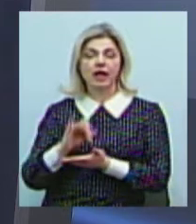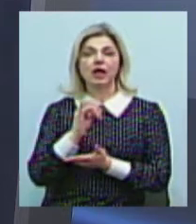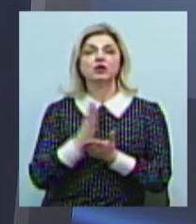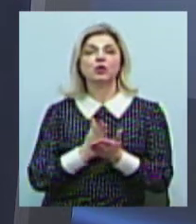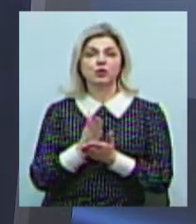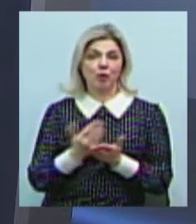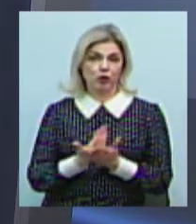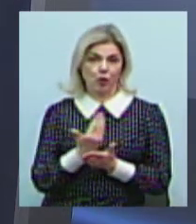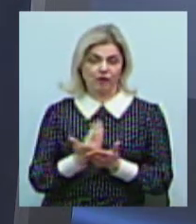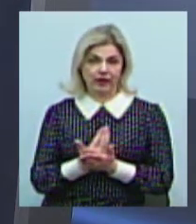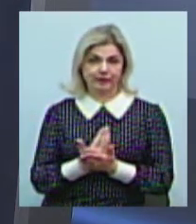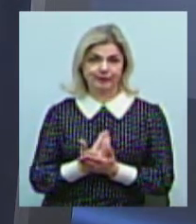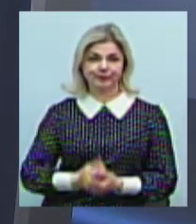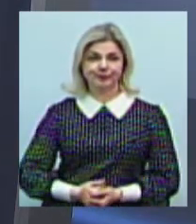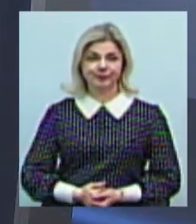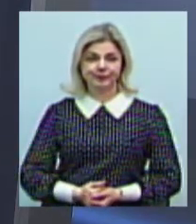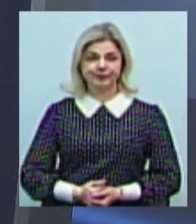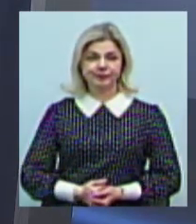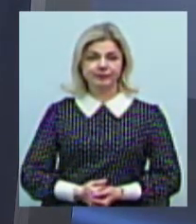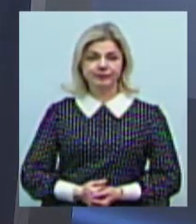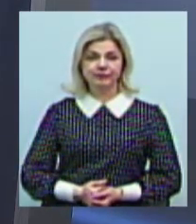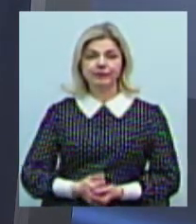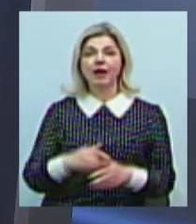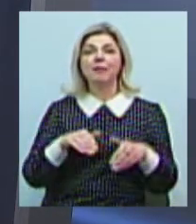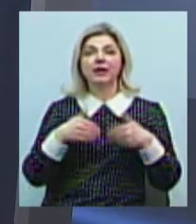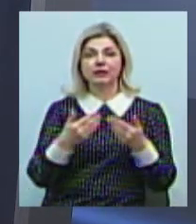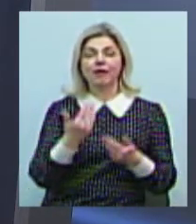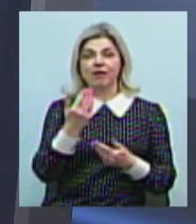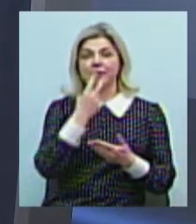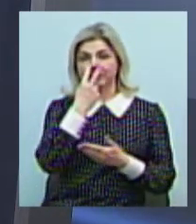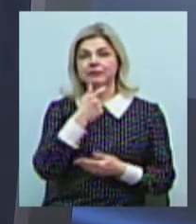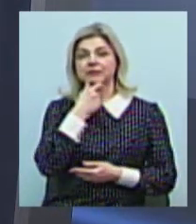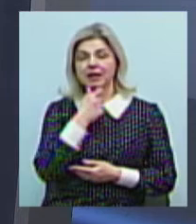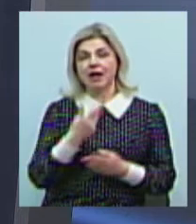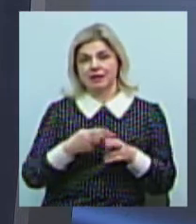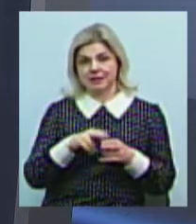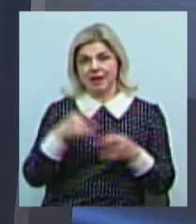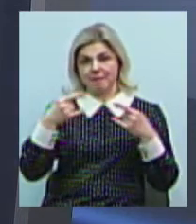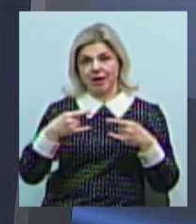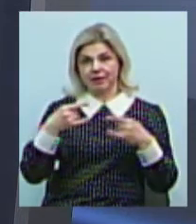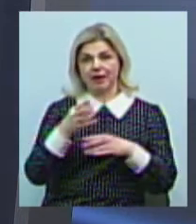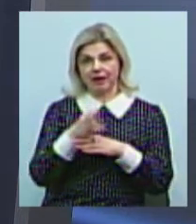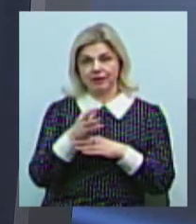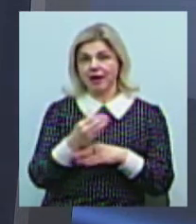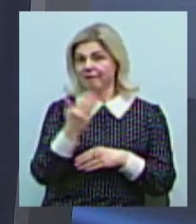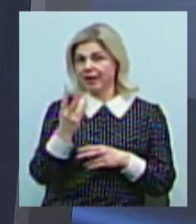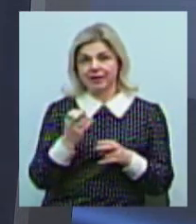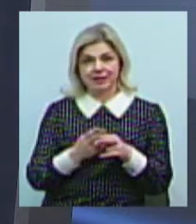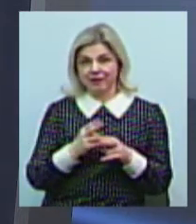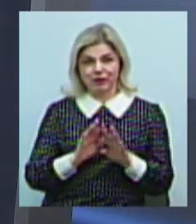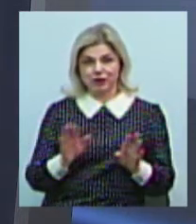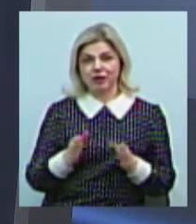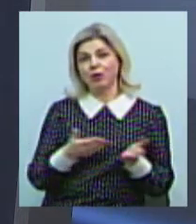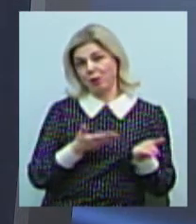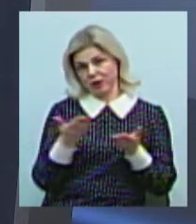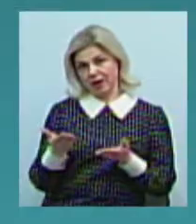новин Катерина Балєєва та Ігор Чорний. Я пропоную переглянути їх матеріал. Михайло, ви не заважаєте? Пожалуйста.